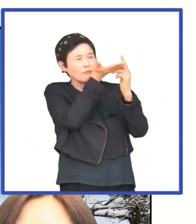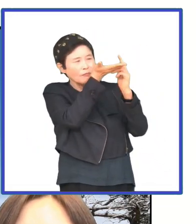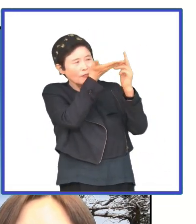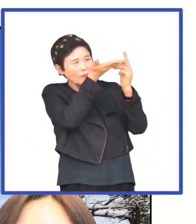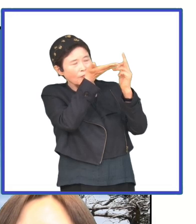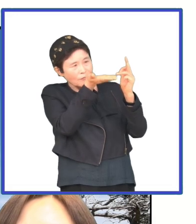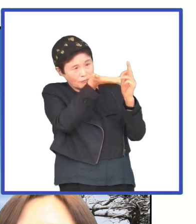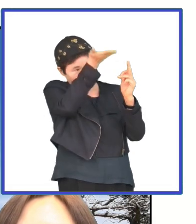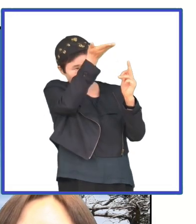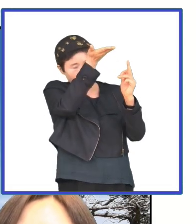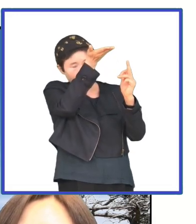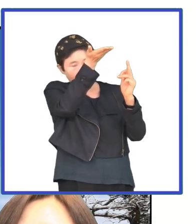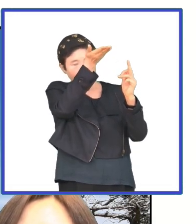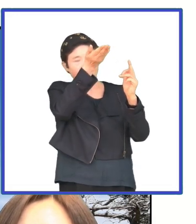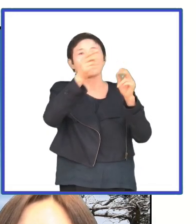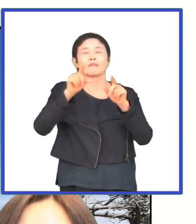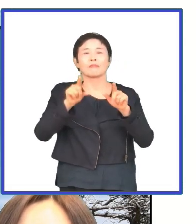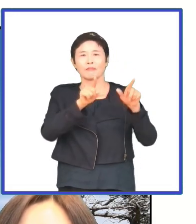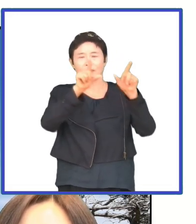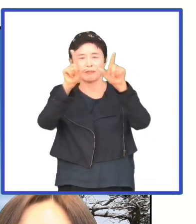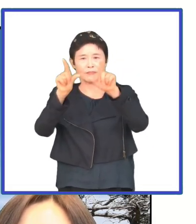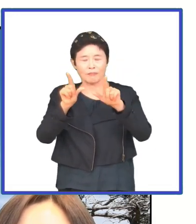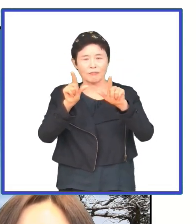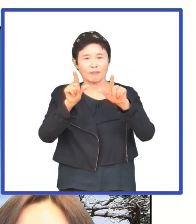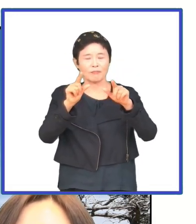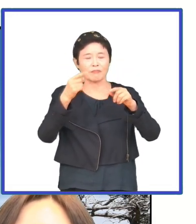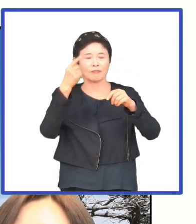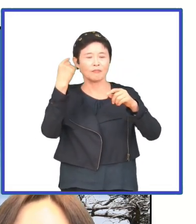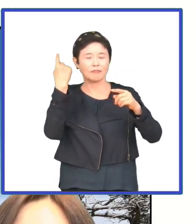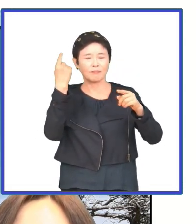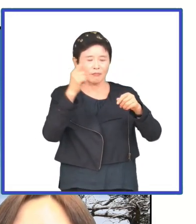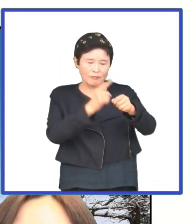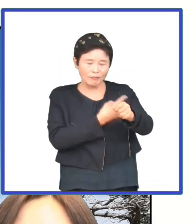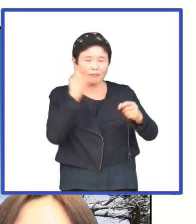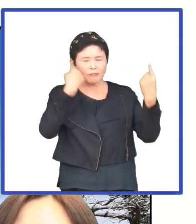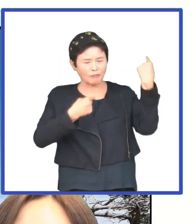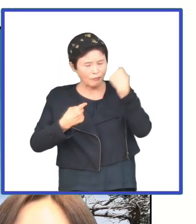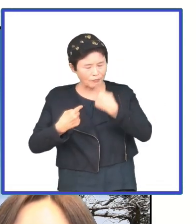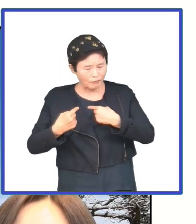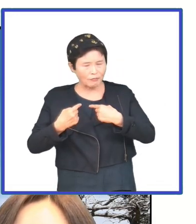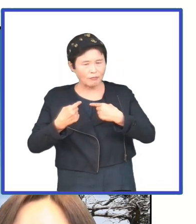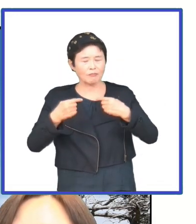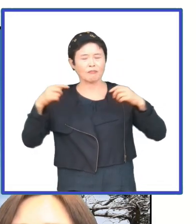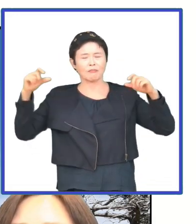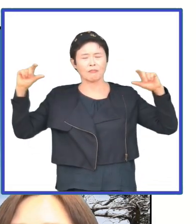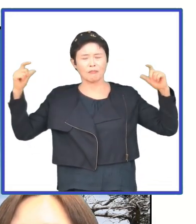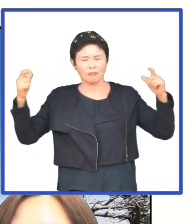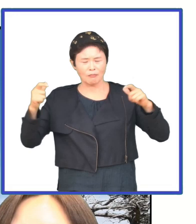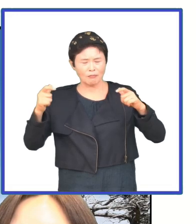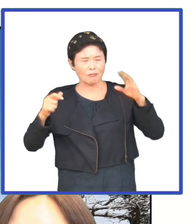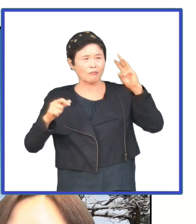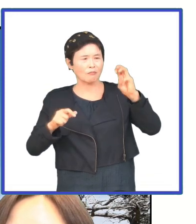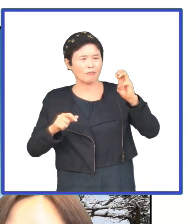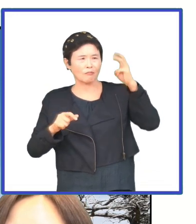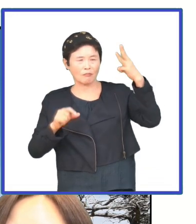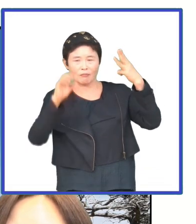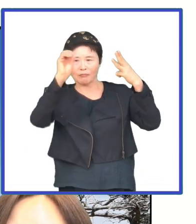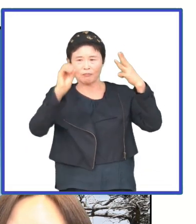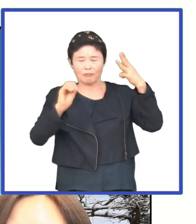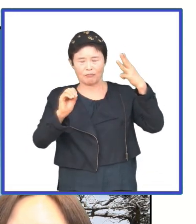자생하고 있어요. 자연 훼손 및 기후변화로 구상나무의 33%가 감소하고